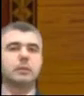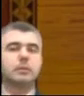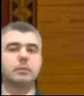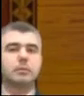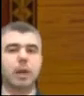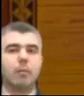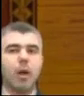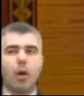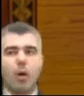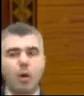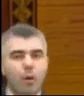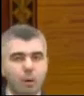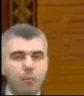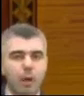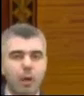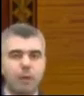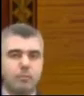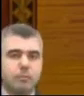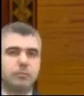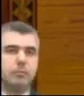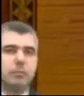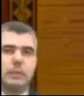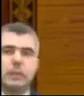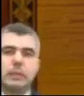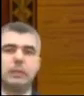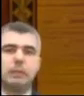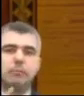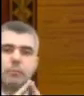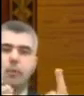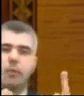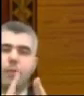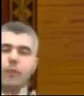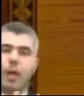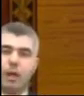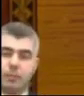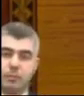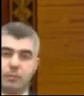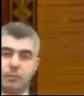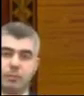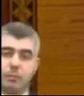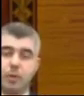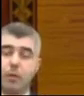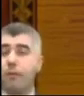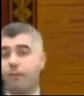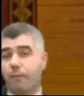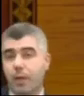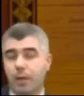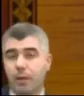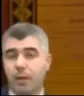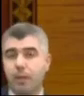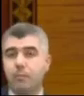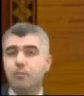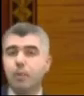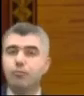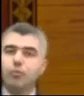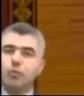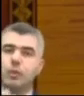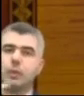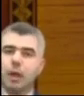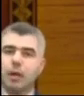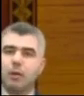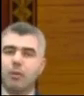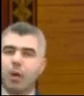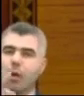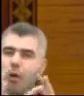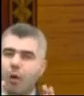بها في أوروبا كجهة فاعلة على المسرح الدولي، ولكن من خلال بقائه